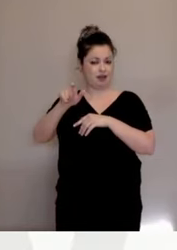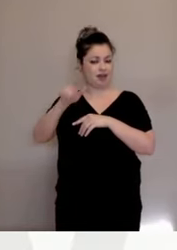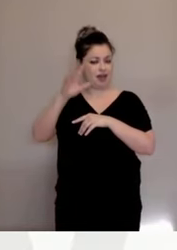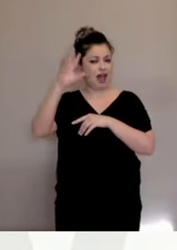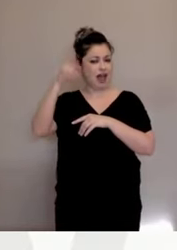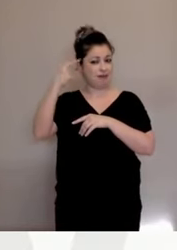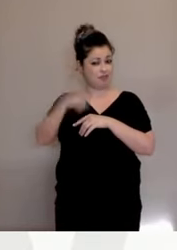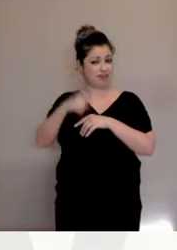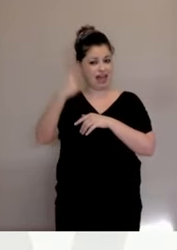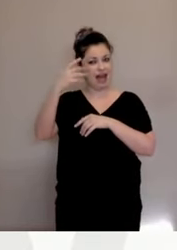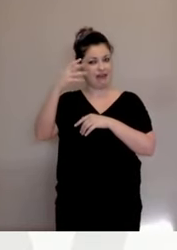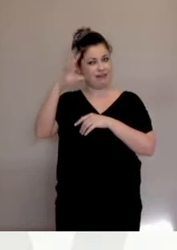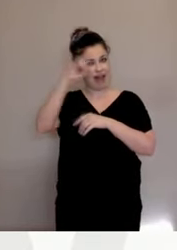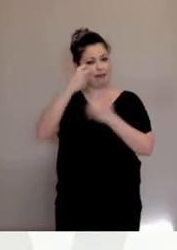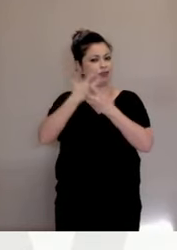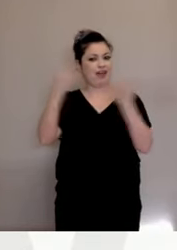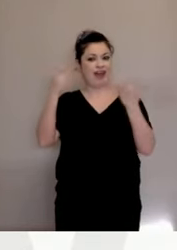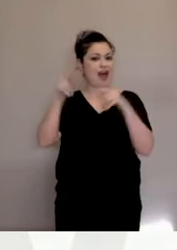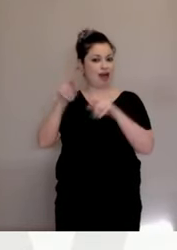capito quando